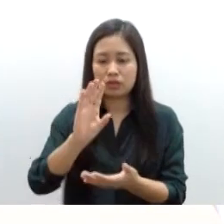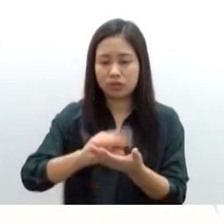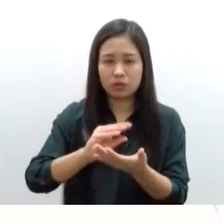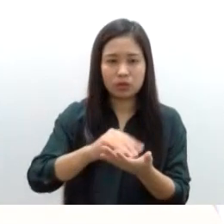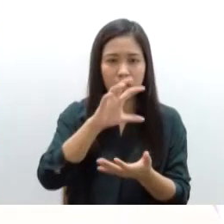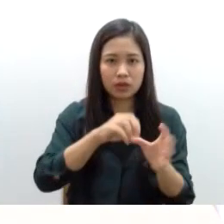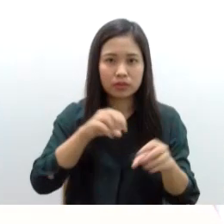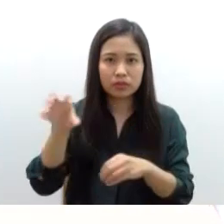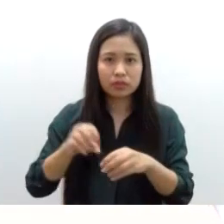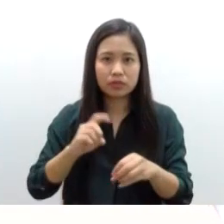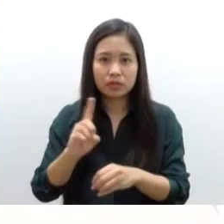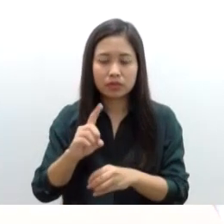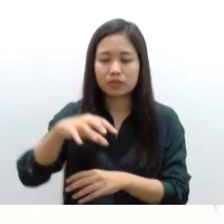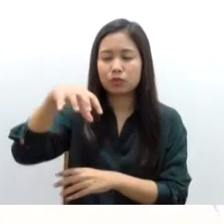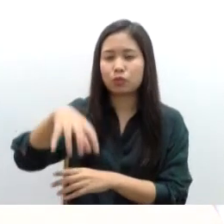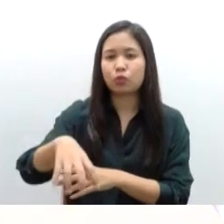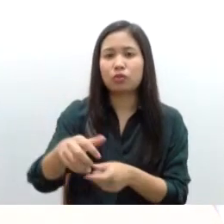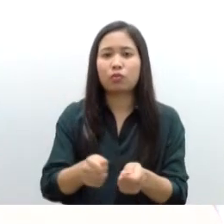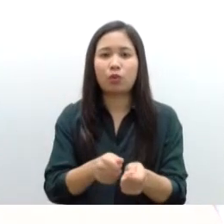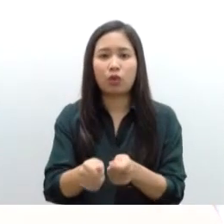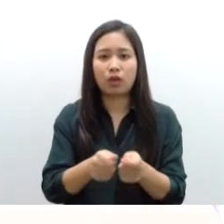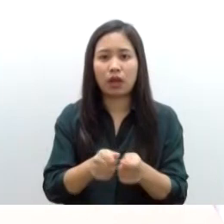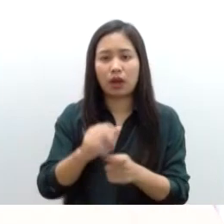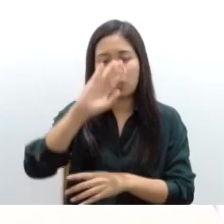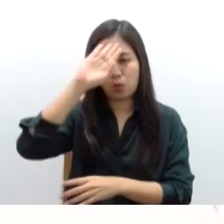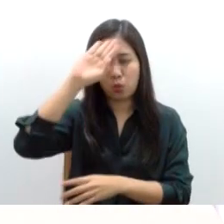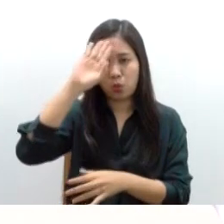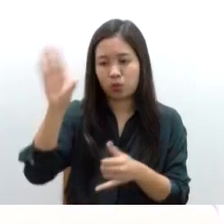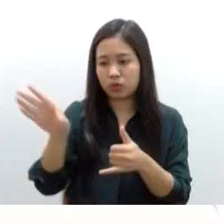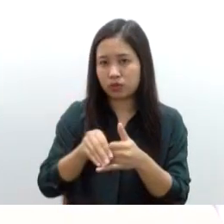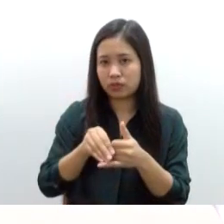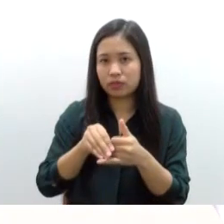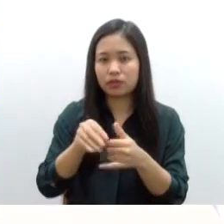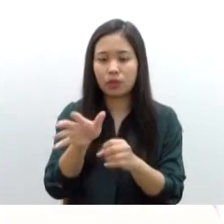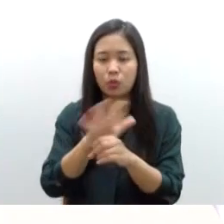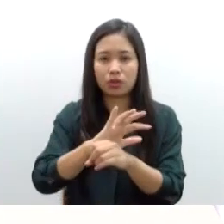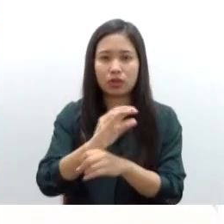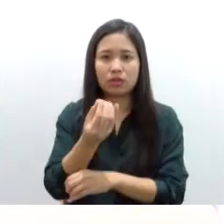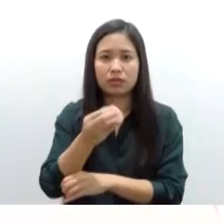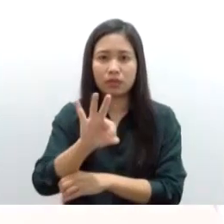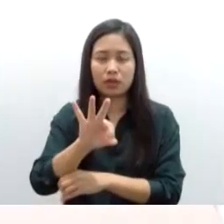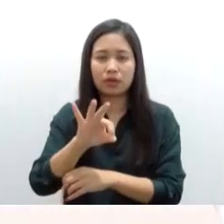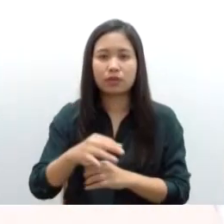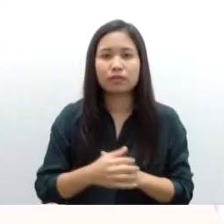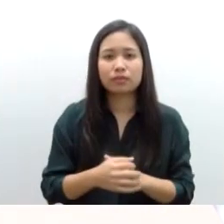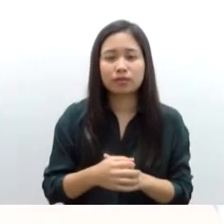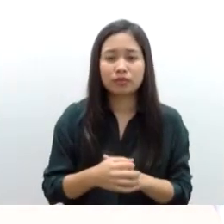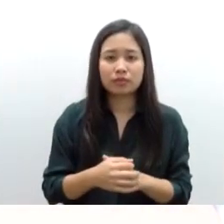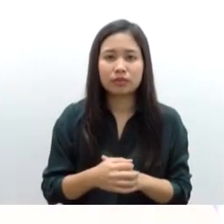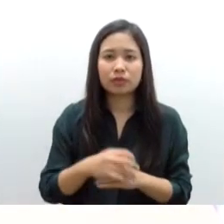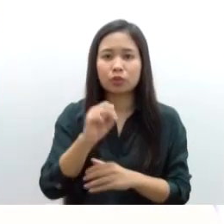าจากศูนย์บริหารสถานการณ์ของโรคติดต่อเชื้อไวรัสโคโรนาโควิด-19หรือที่เรียกว่าศูนย์ส